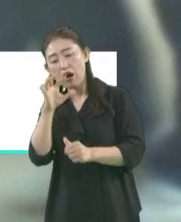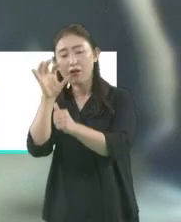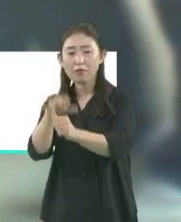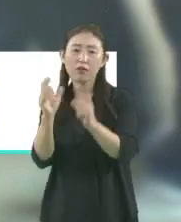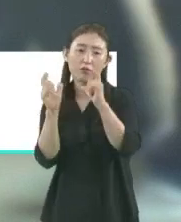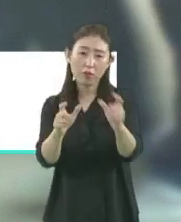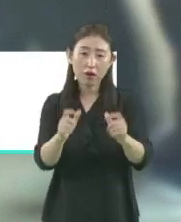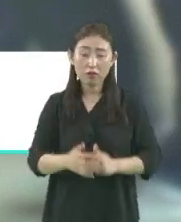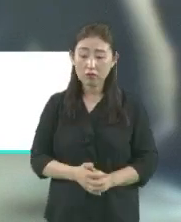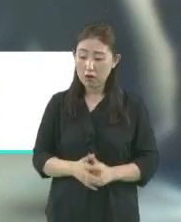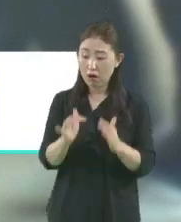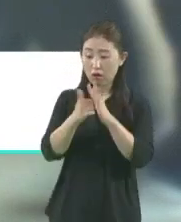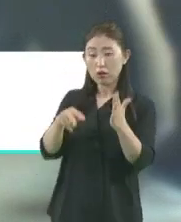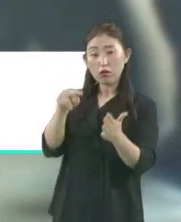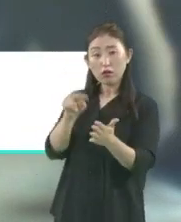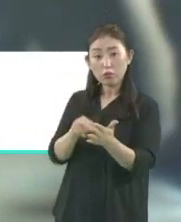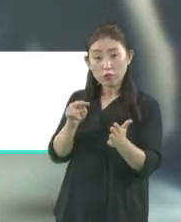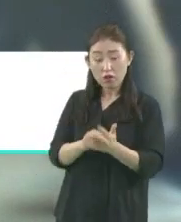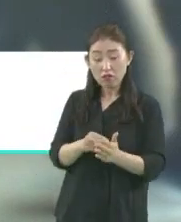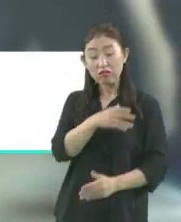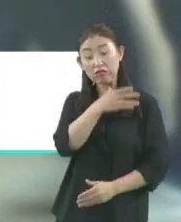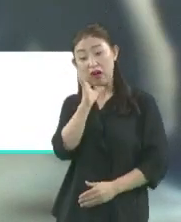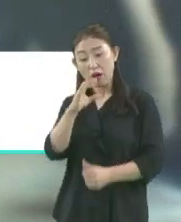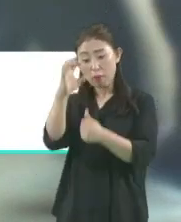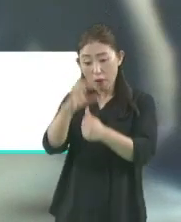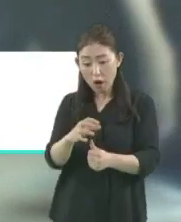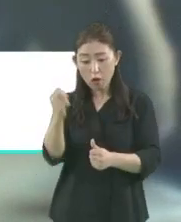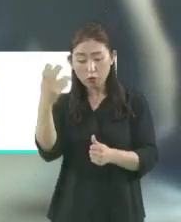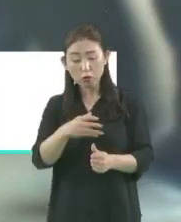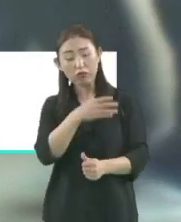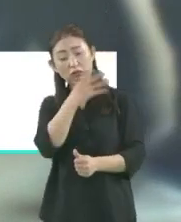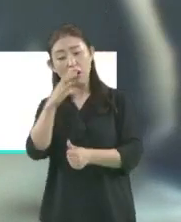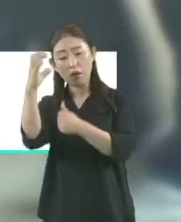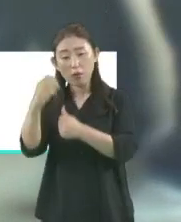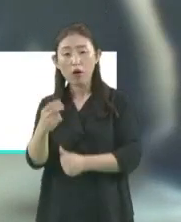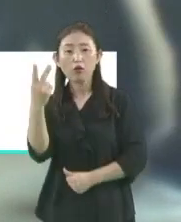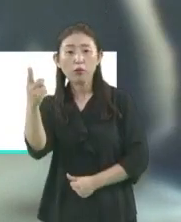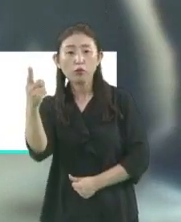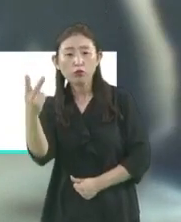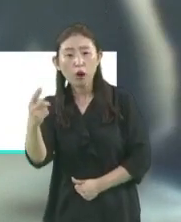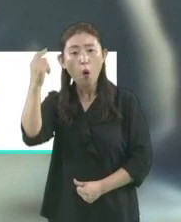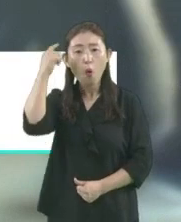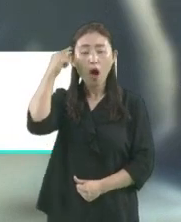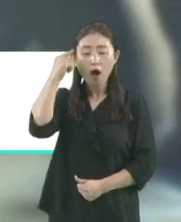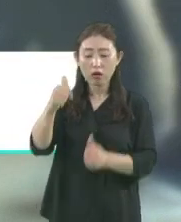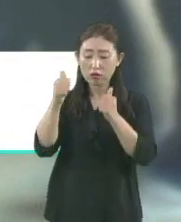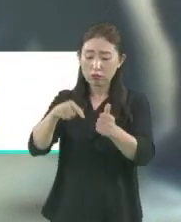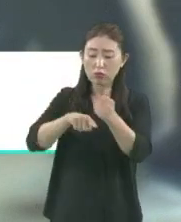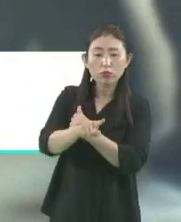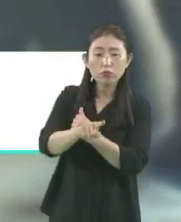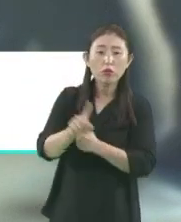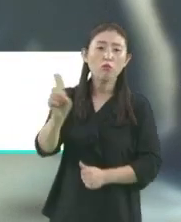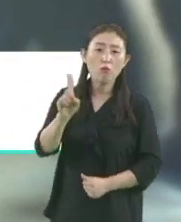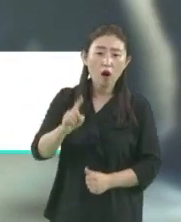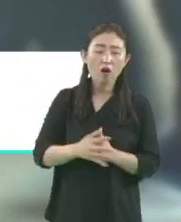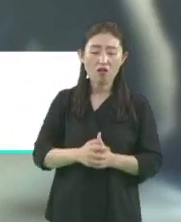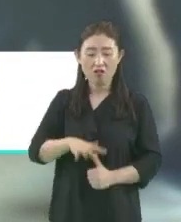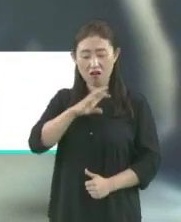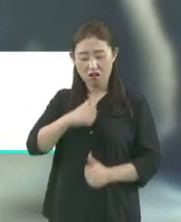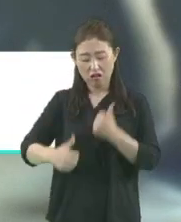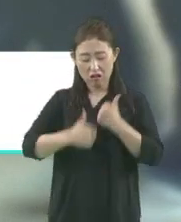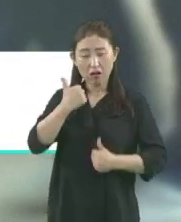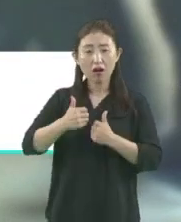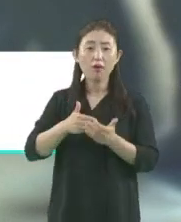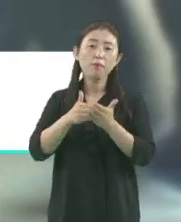선고했습니다. 유족들은 무기수에게 무기징역이 무슨 의미냐며 이럴 거면 재판은 왜 하느냐고